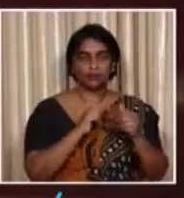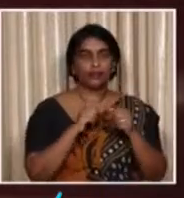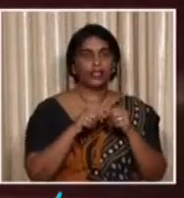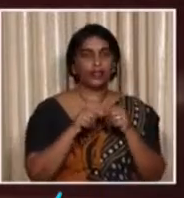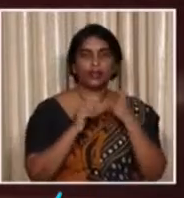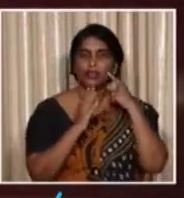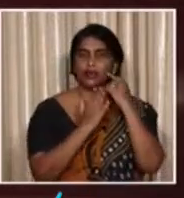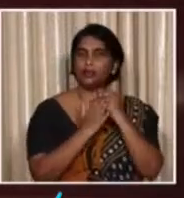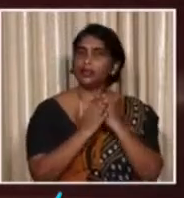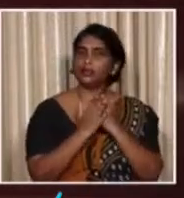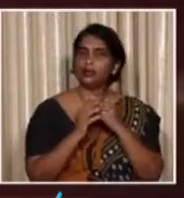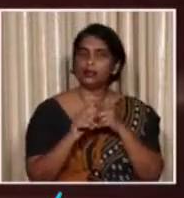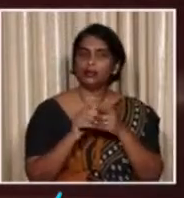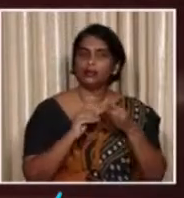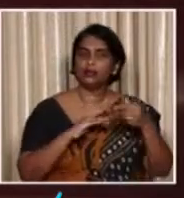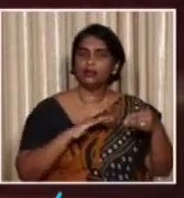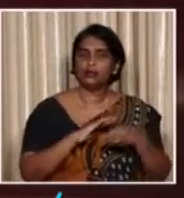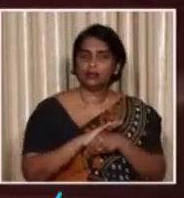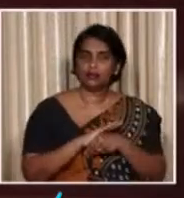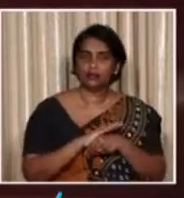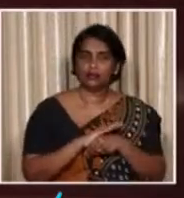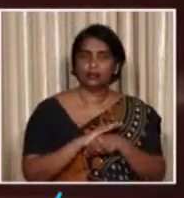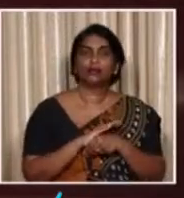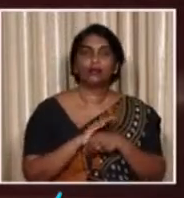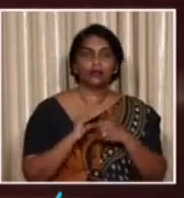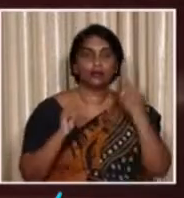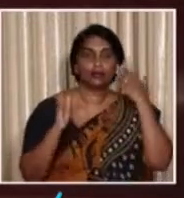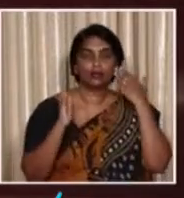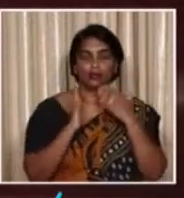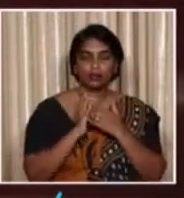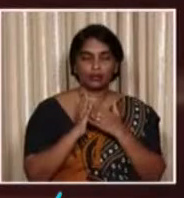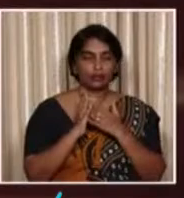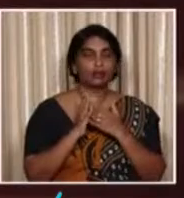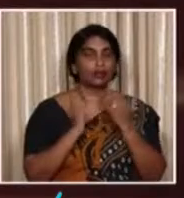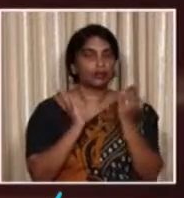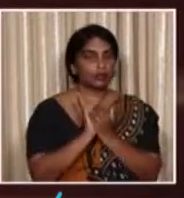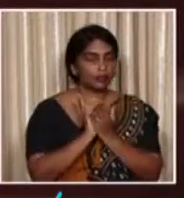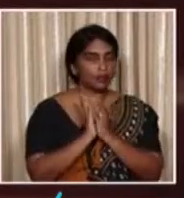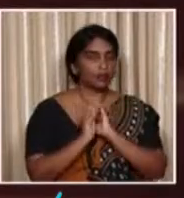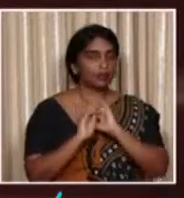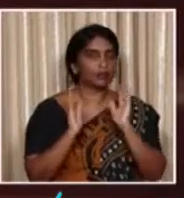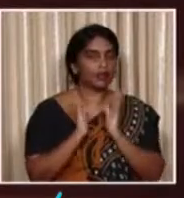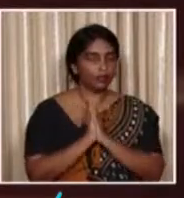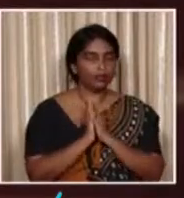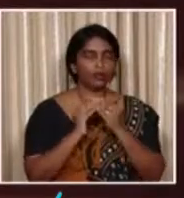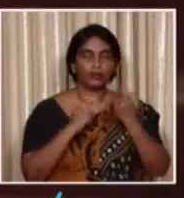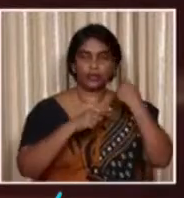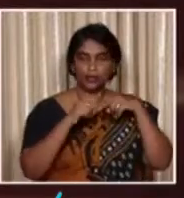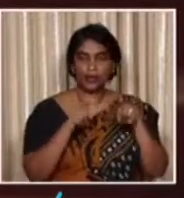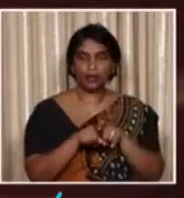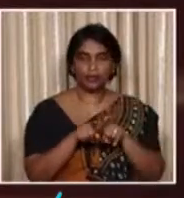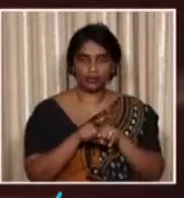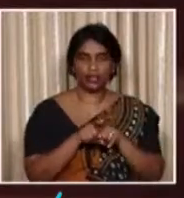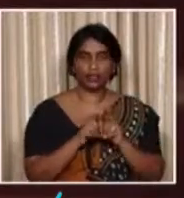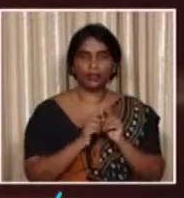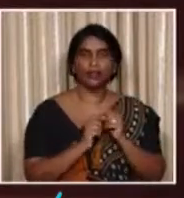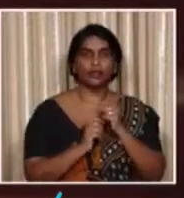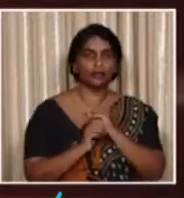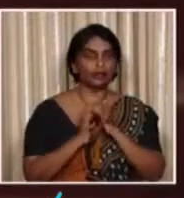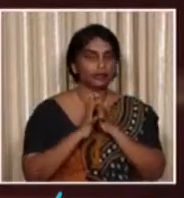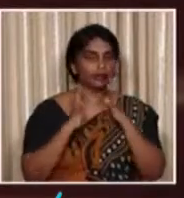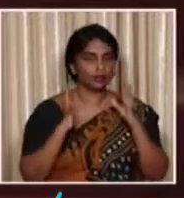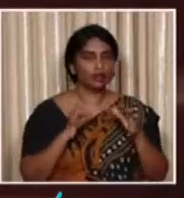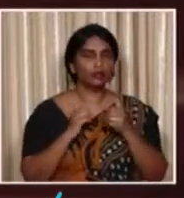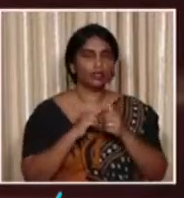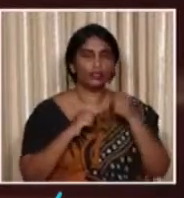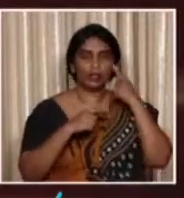ගෙන ඇතැයි චෝදනා කරමින් ඔවුන් පවරන ලද නඩුවේ ලිපිලේඛන තමන්ට අවශ්‍ය බව කියාපෑම නිසා විශාල